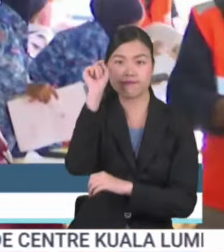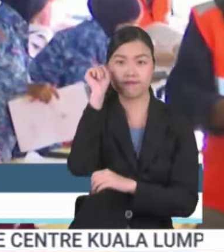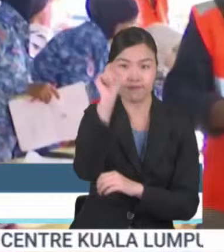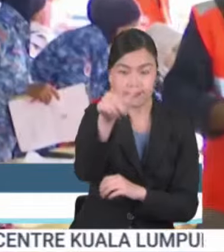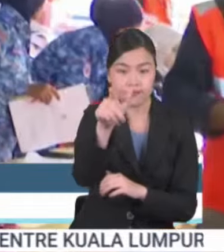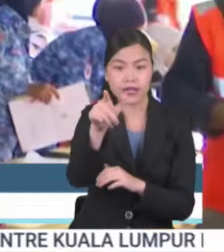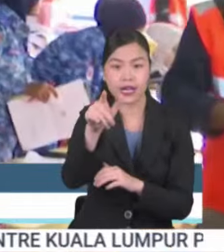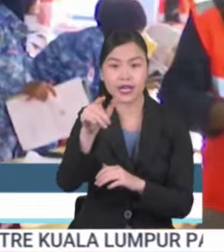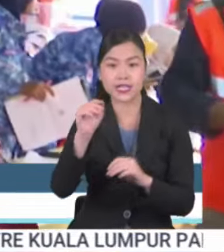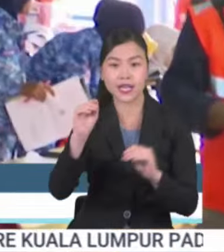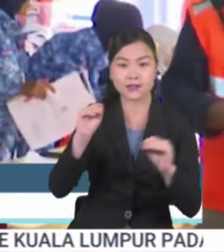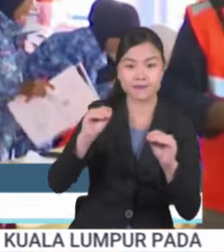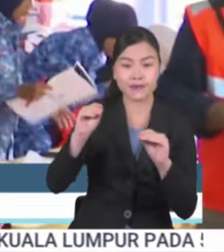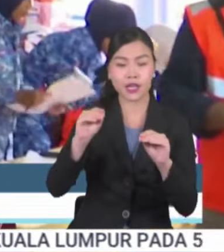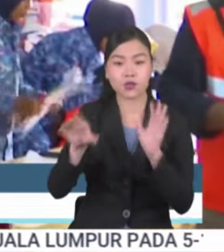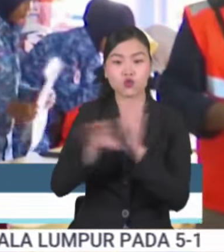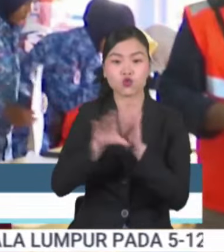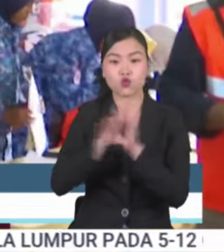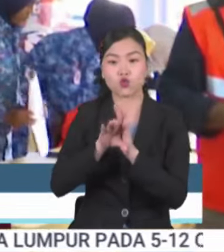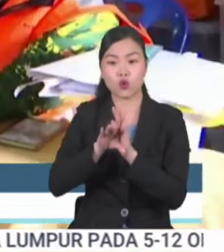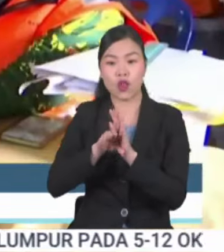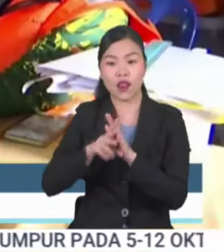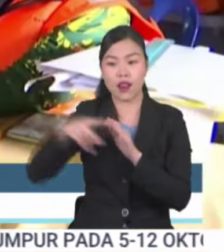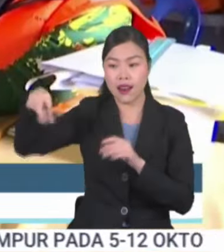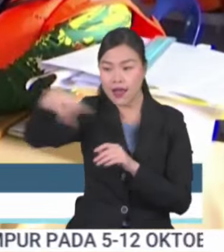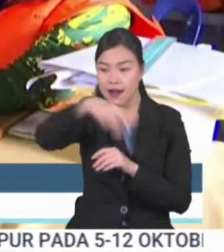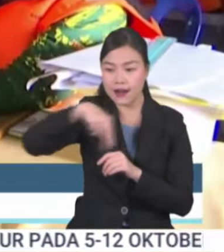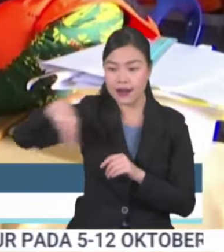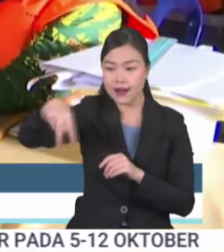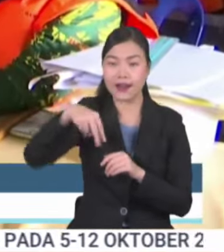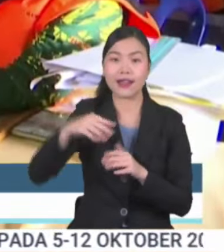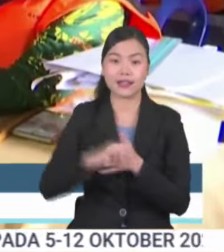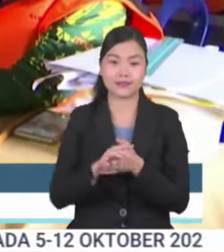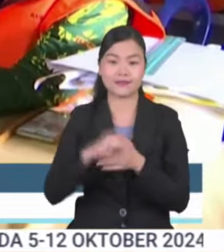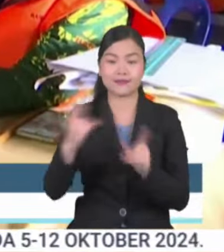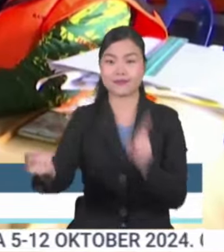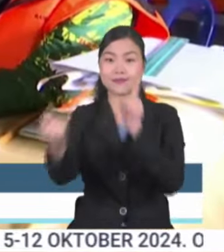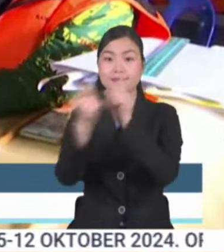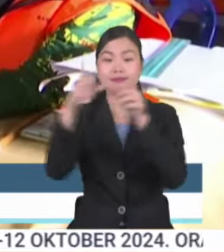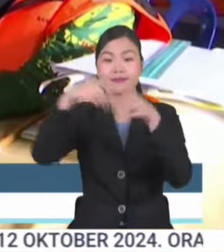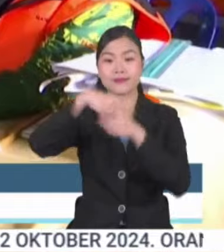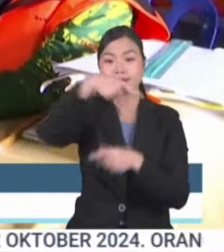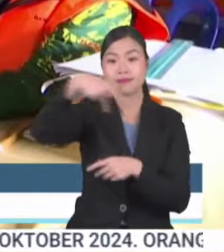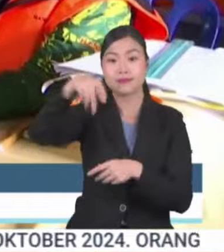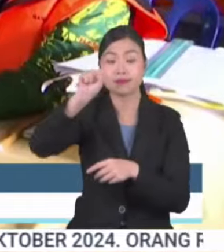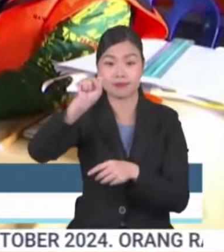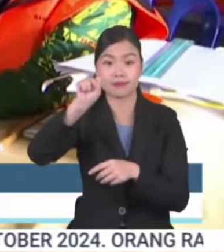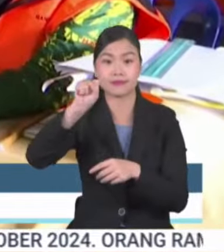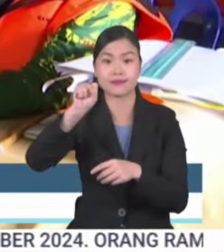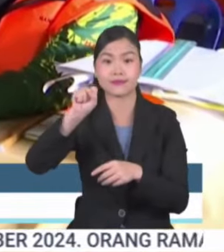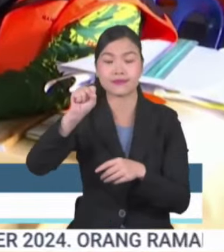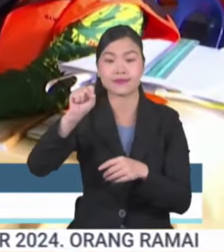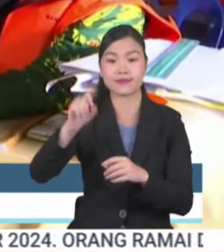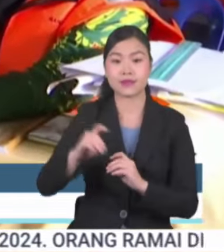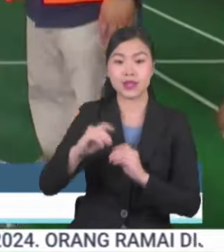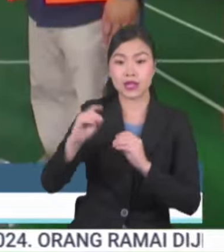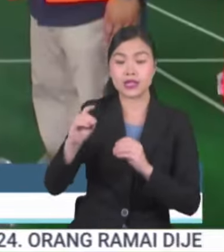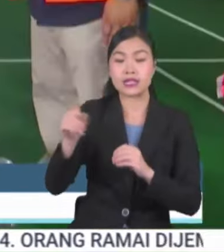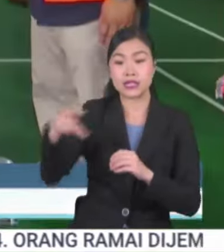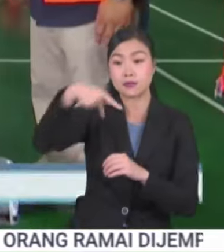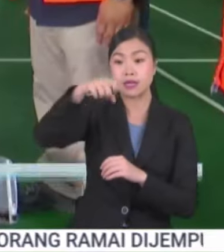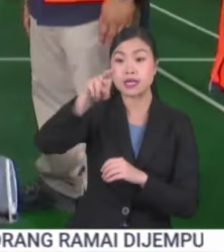buat pergerakan. Contohnya lari setempat. Beliau ditemui di PPS Dewan Kompleks Rakan Sukan